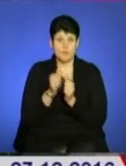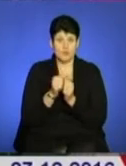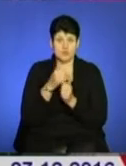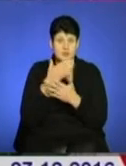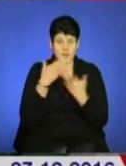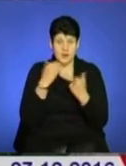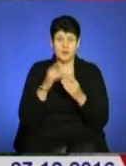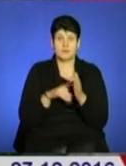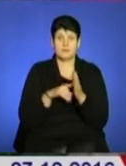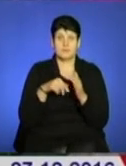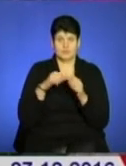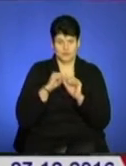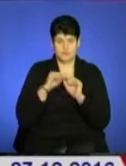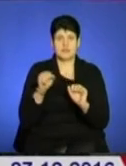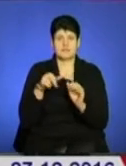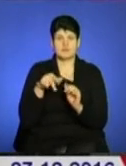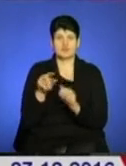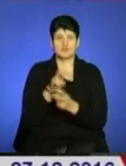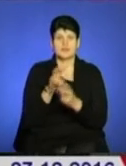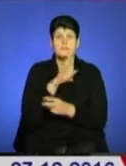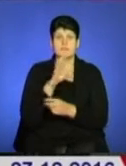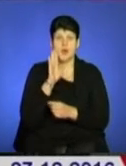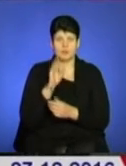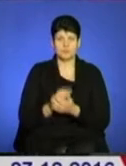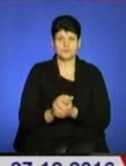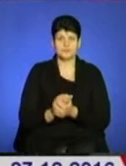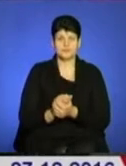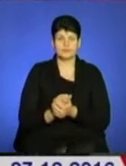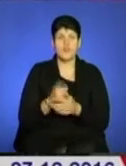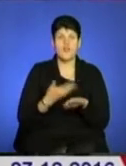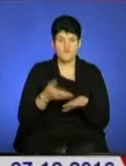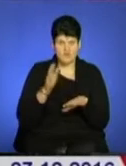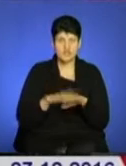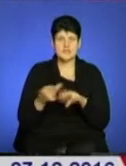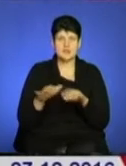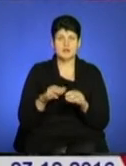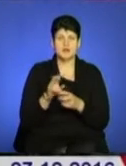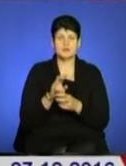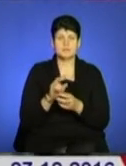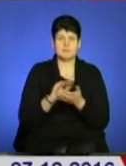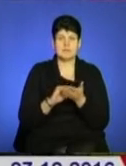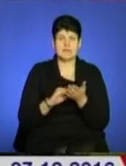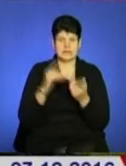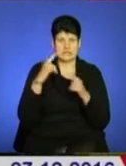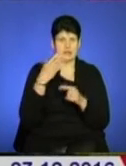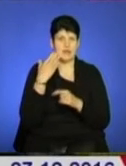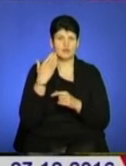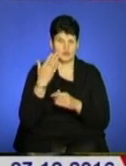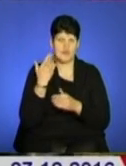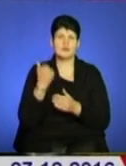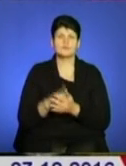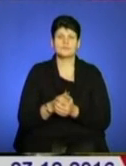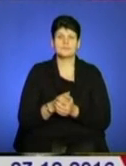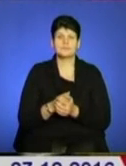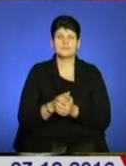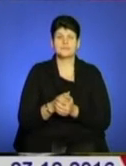і вирушило на пошуки мами. А розкажи, важка це справа писати казку? Ні. Легко? Так.